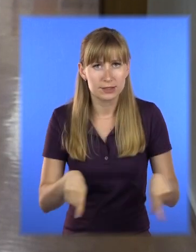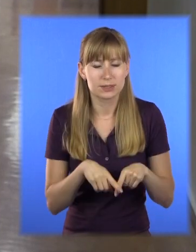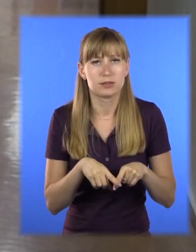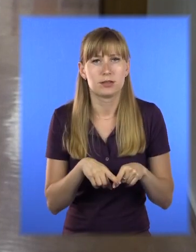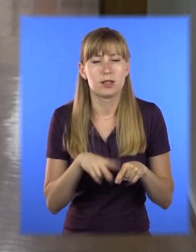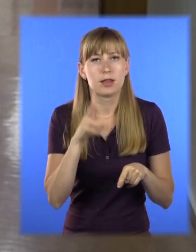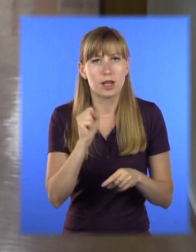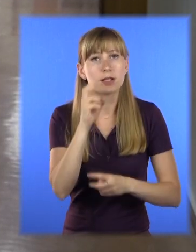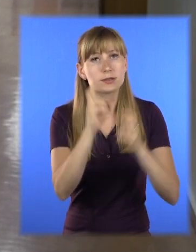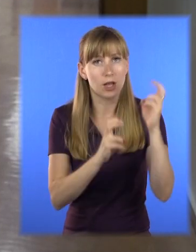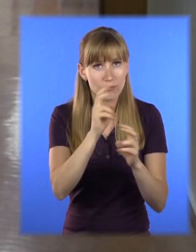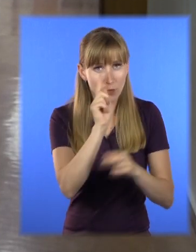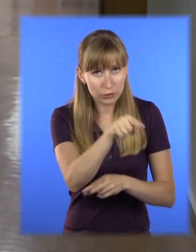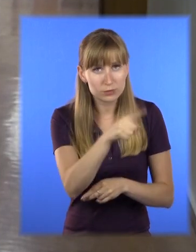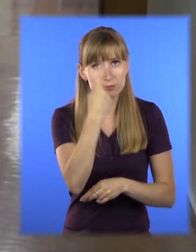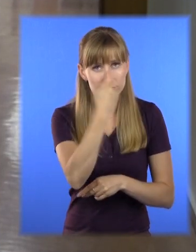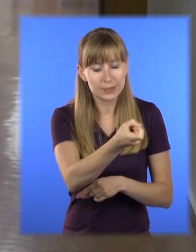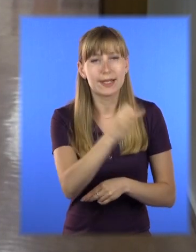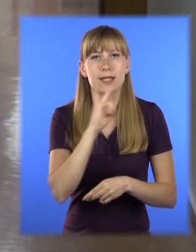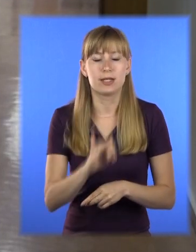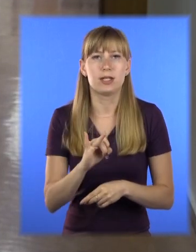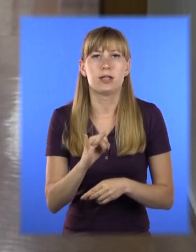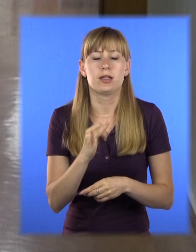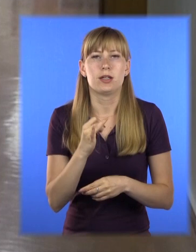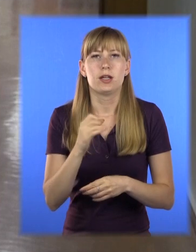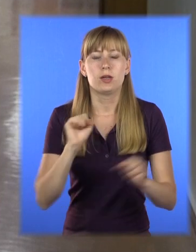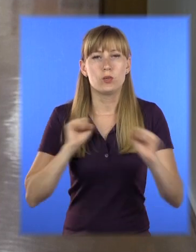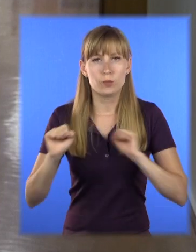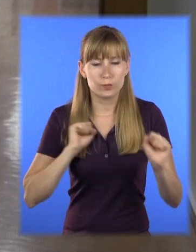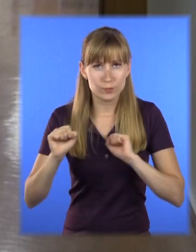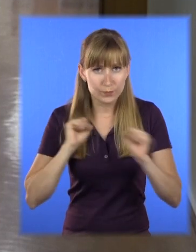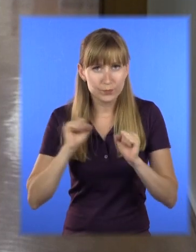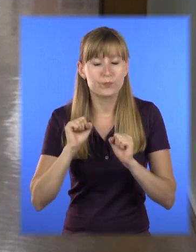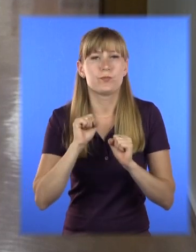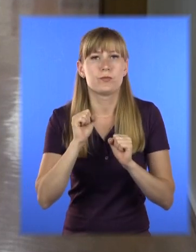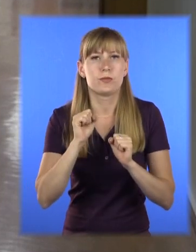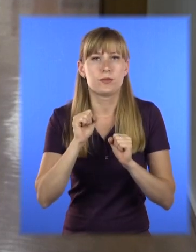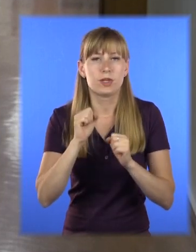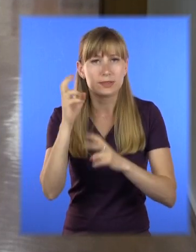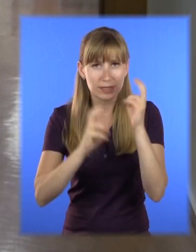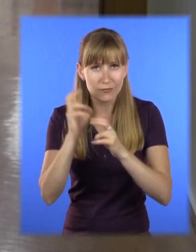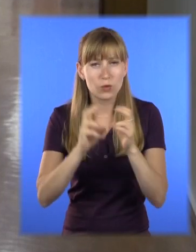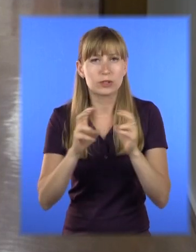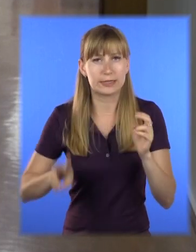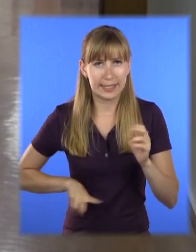лист на підприємство і на гірничий департамент, і керівнику підприємства